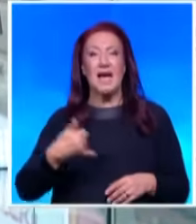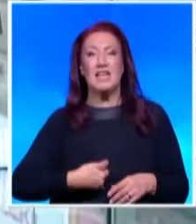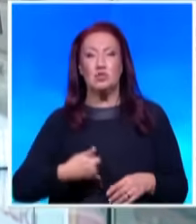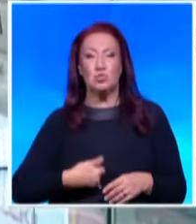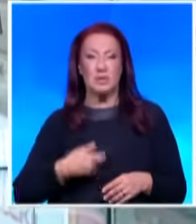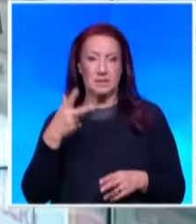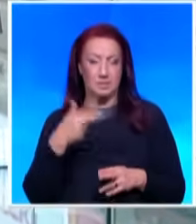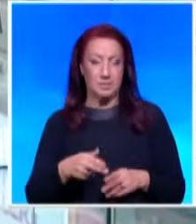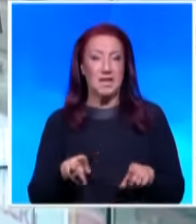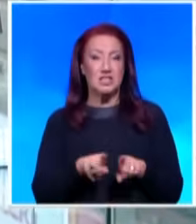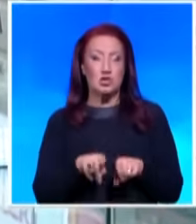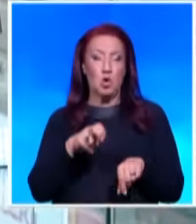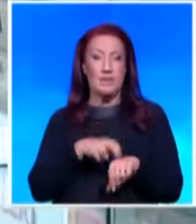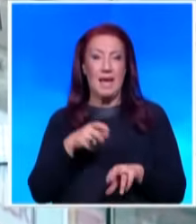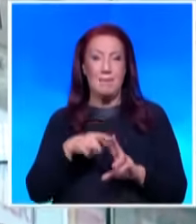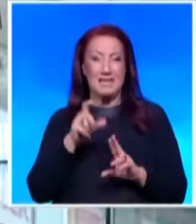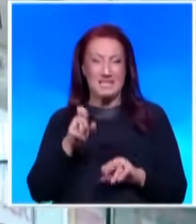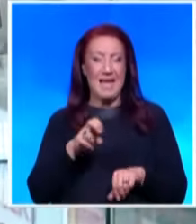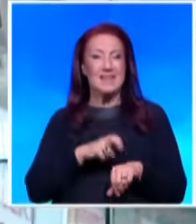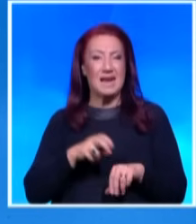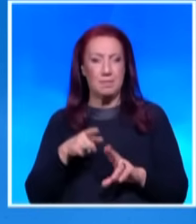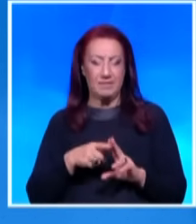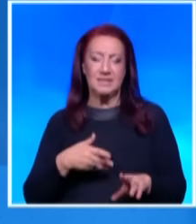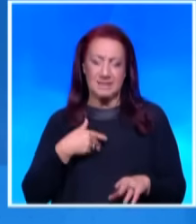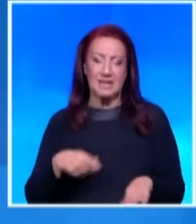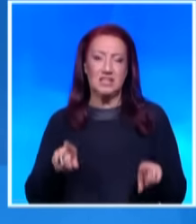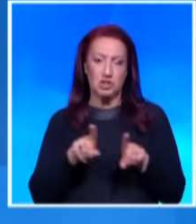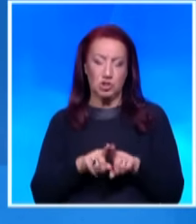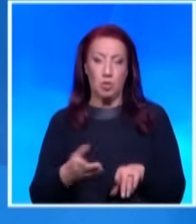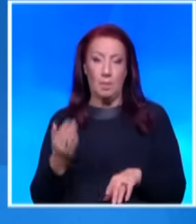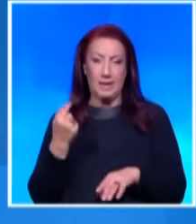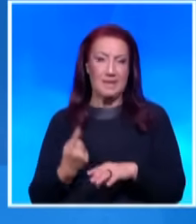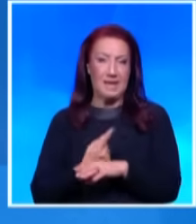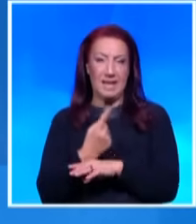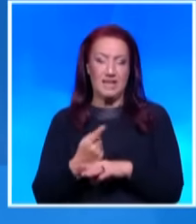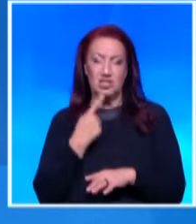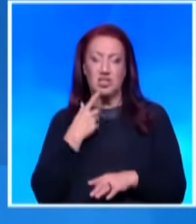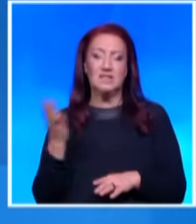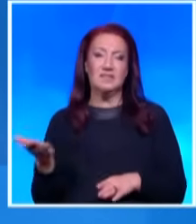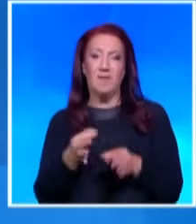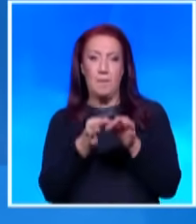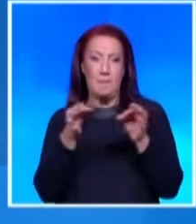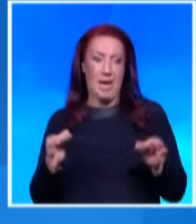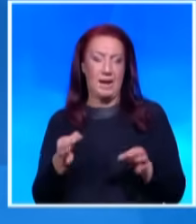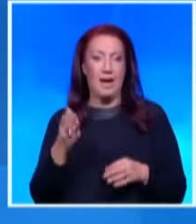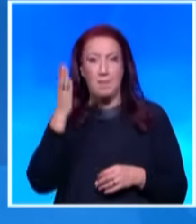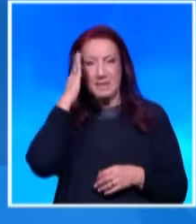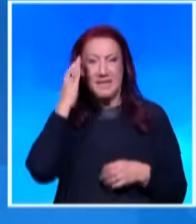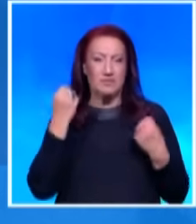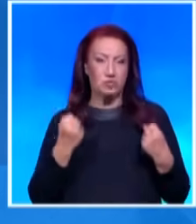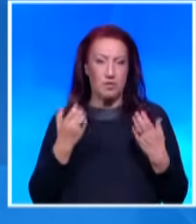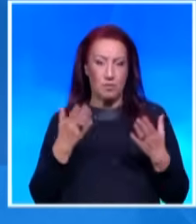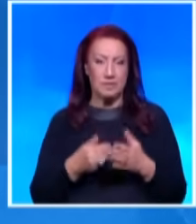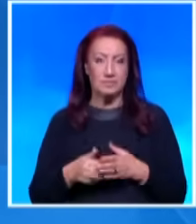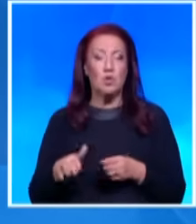Делян Пеевски от ДПС поиска същото. И преди час Здравното министерство наложи мярката. Основната цел на настоящата заповед